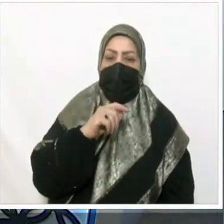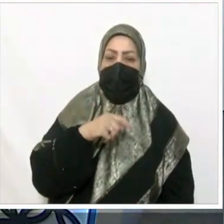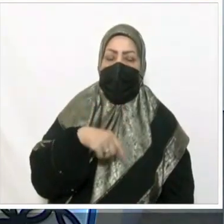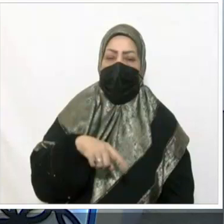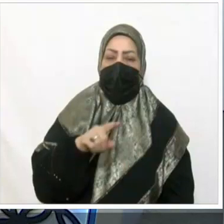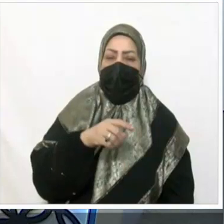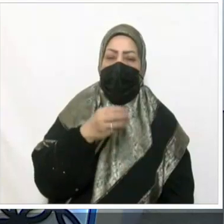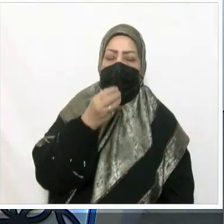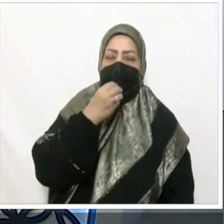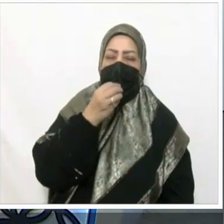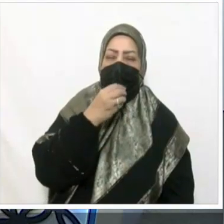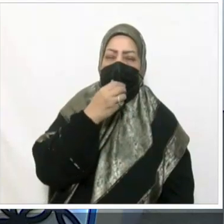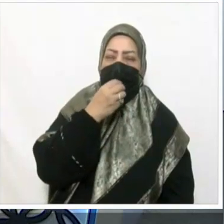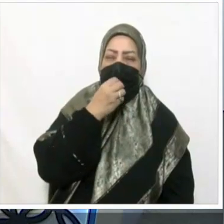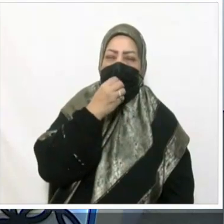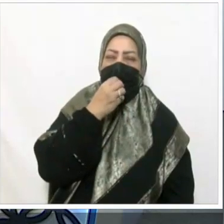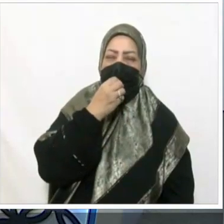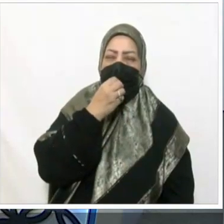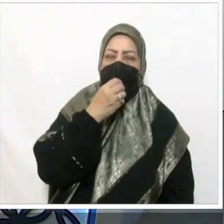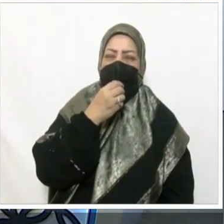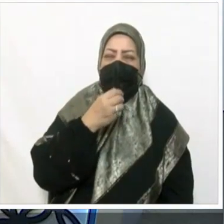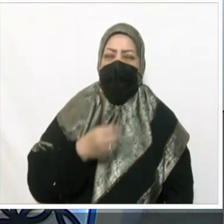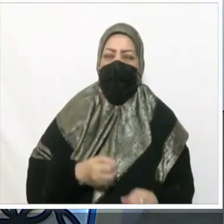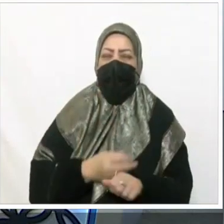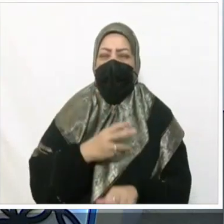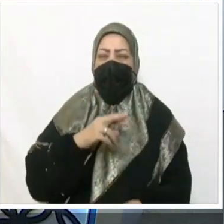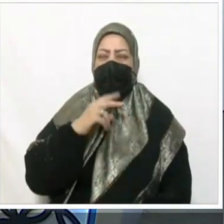فيك وإياكم سيد جمال بارك الله فيك